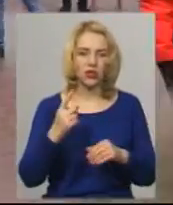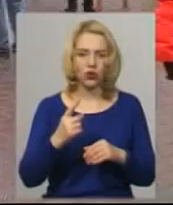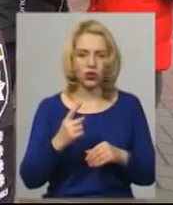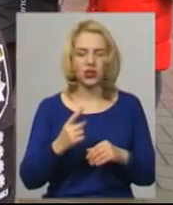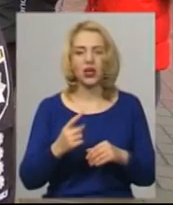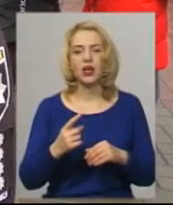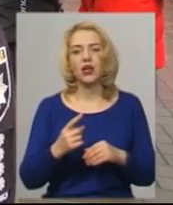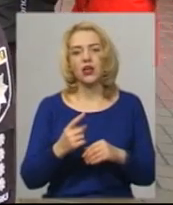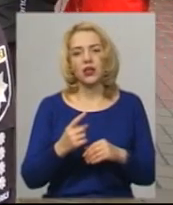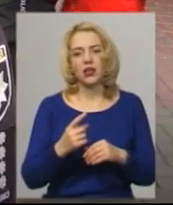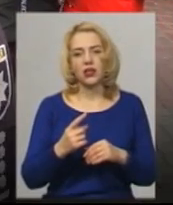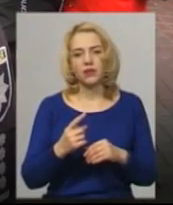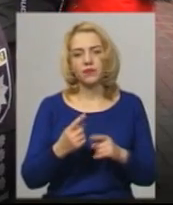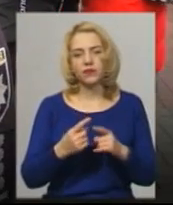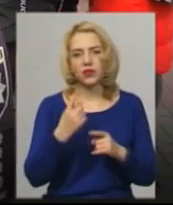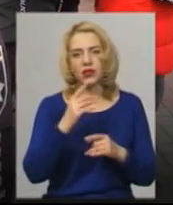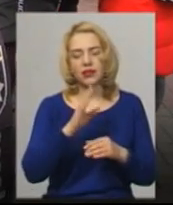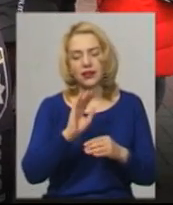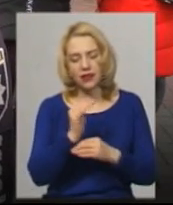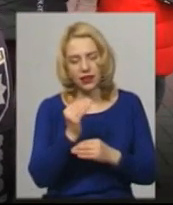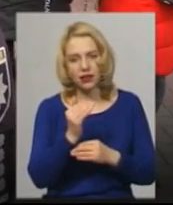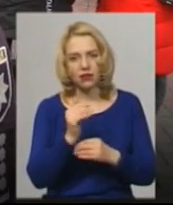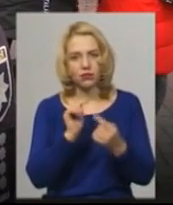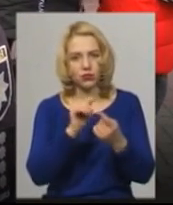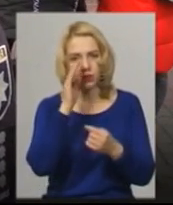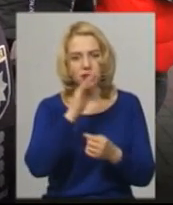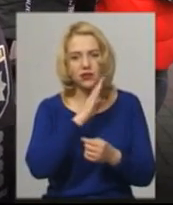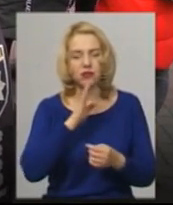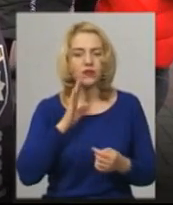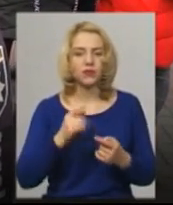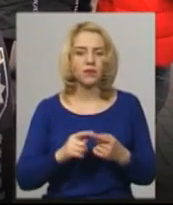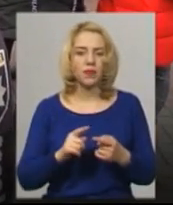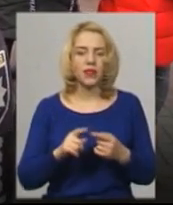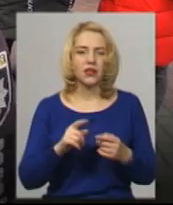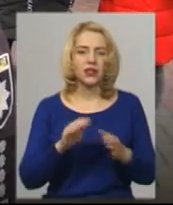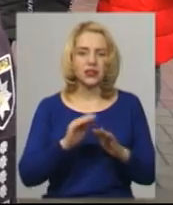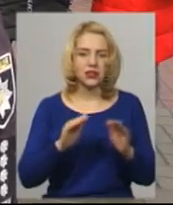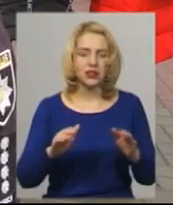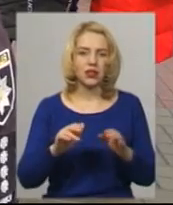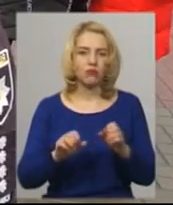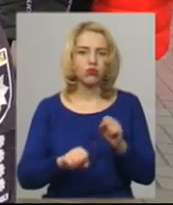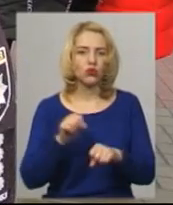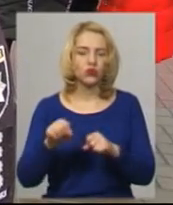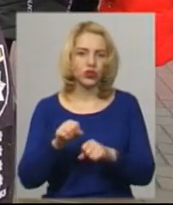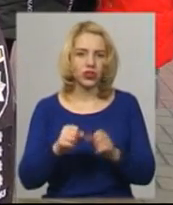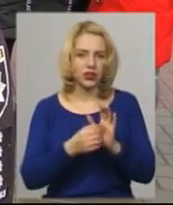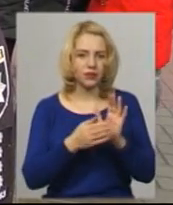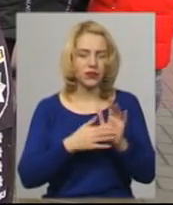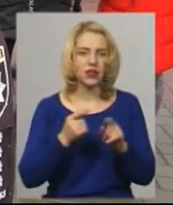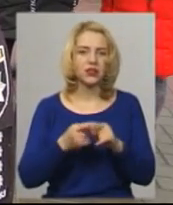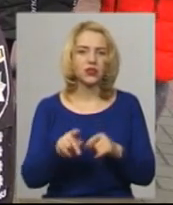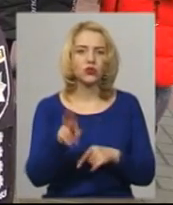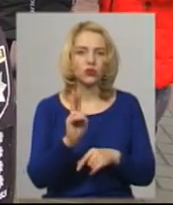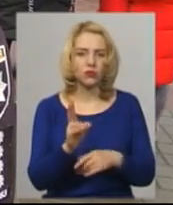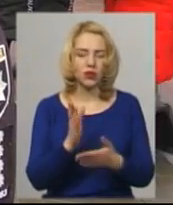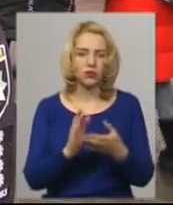над батьками. На облік в поліції в ювенальній превенції це виставляються діти-порушники, тобто ті, які